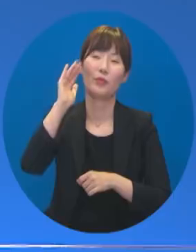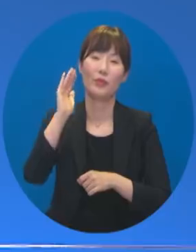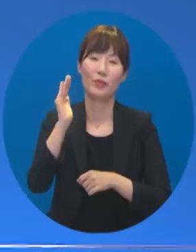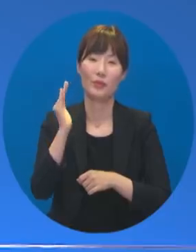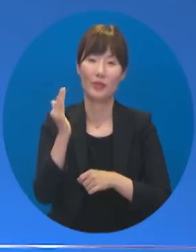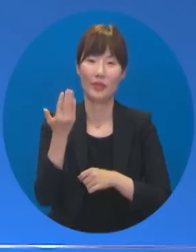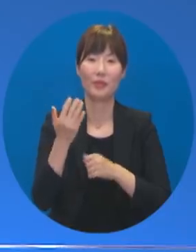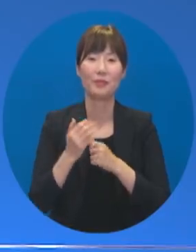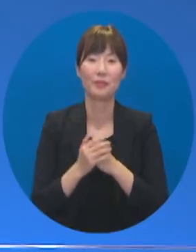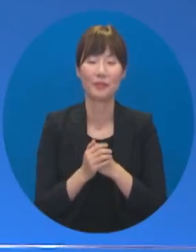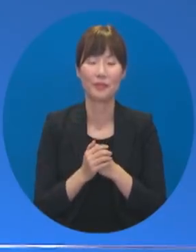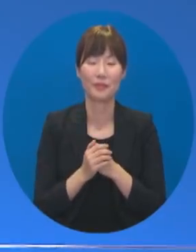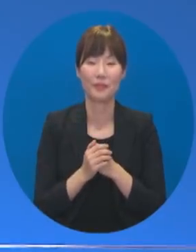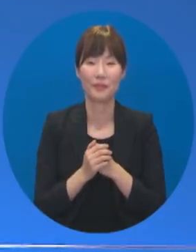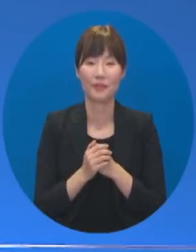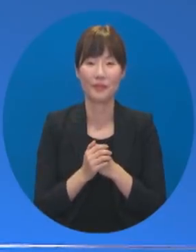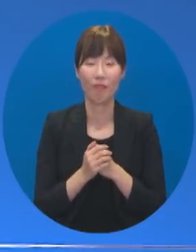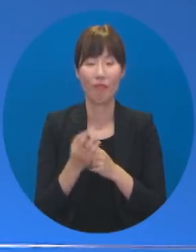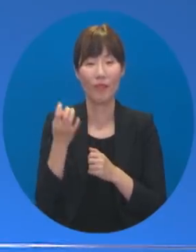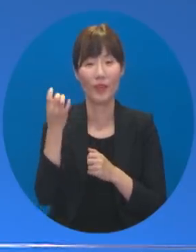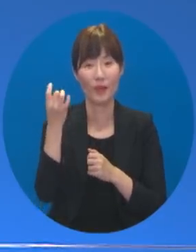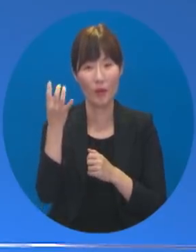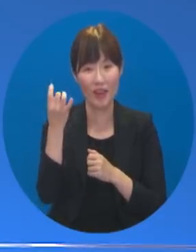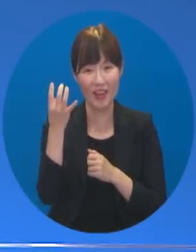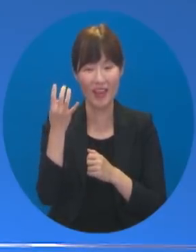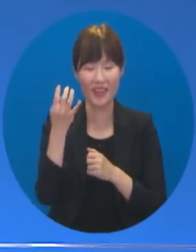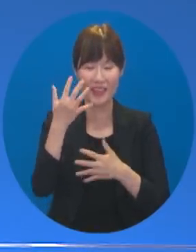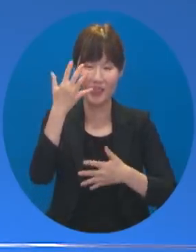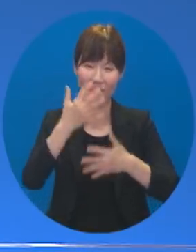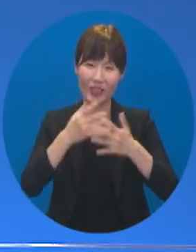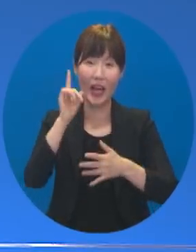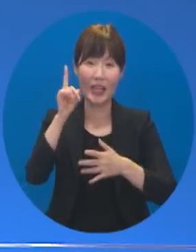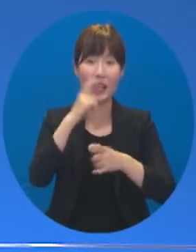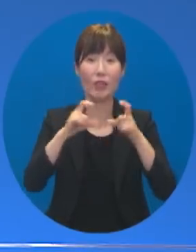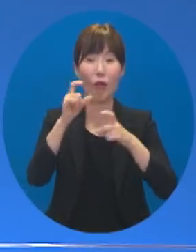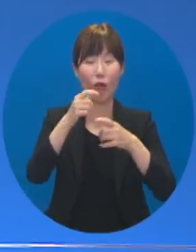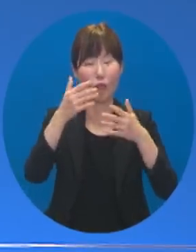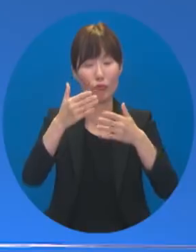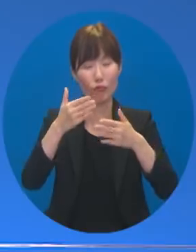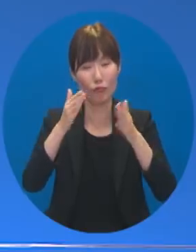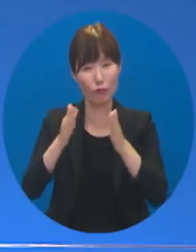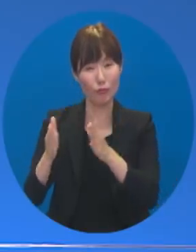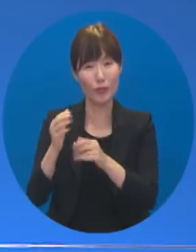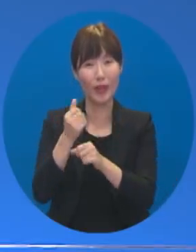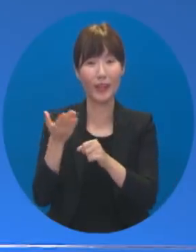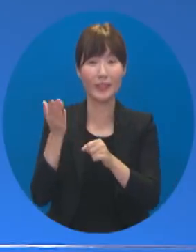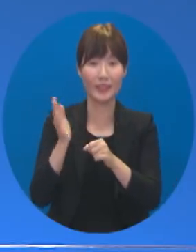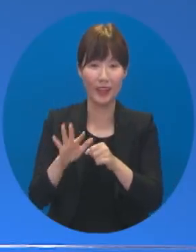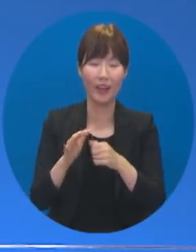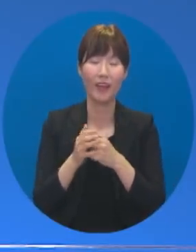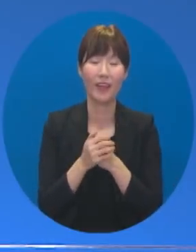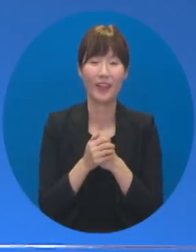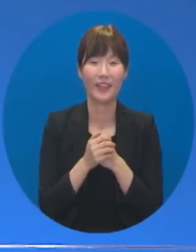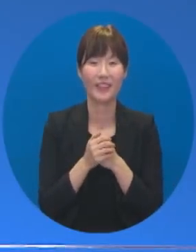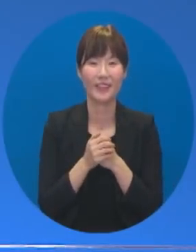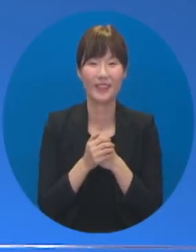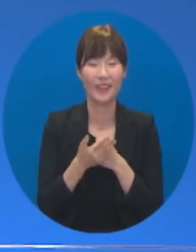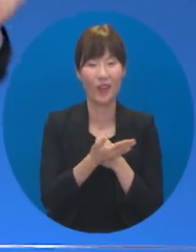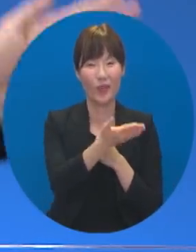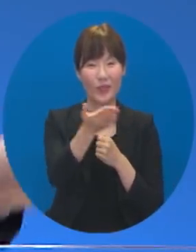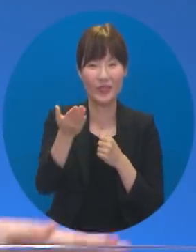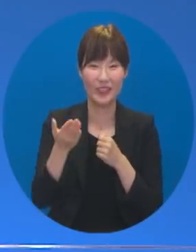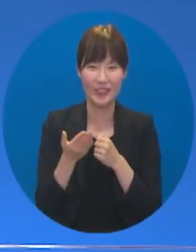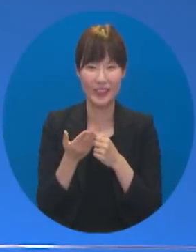그래서 원래는 영상 하나를 더 준비를 했는데 뭐 여러분들이 거기에 이제 원기에